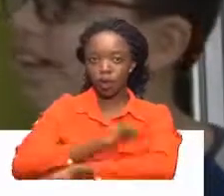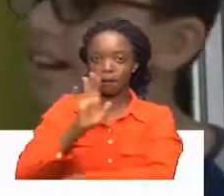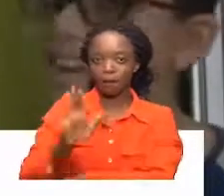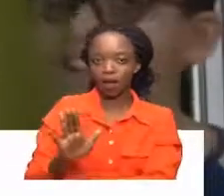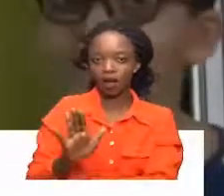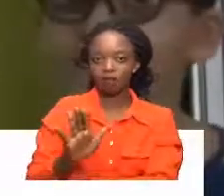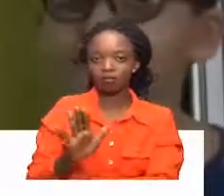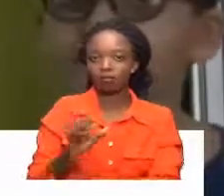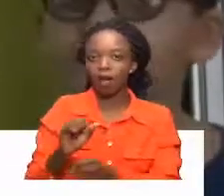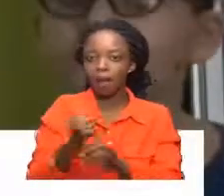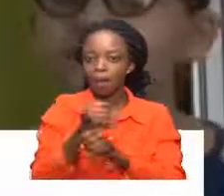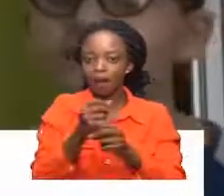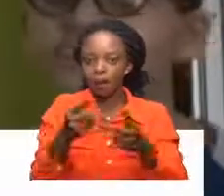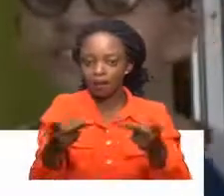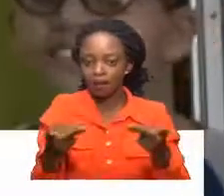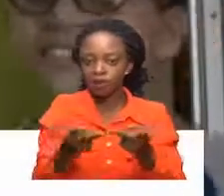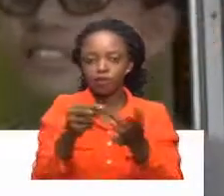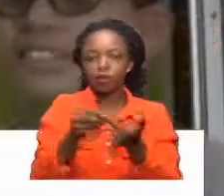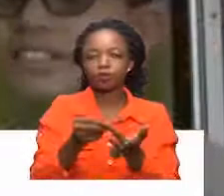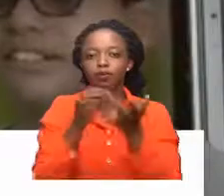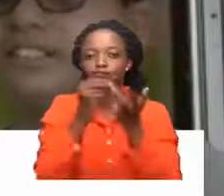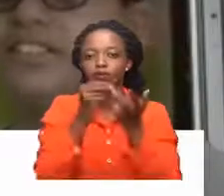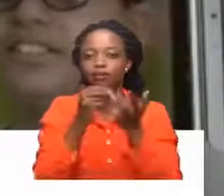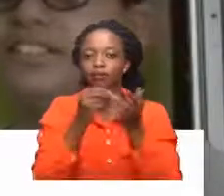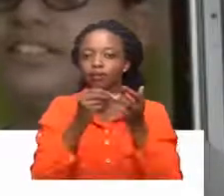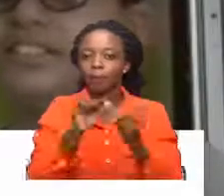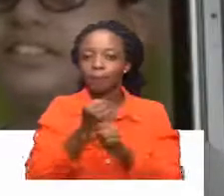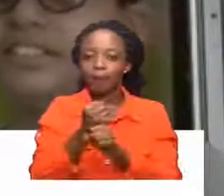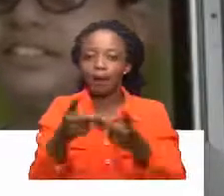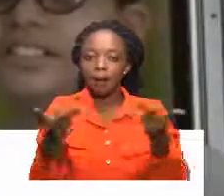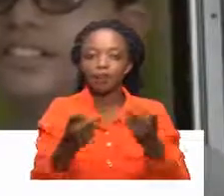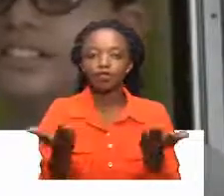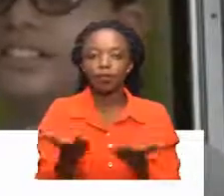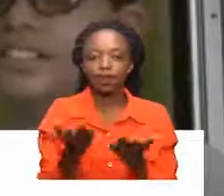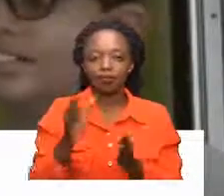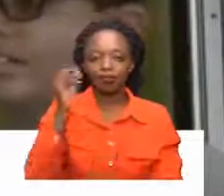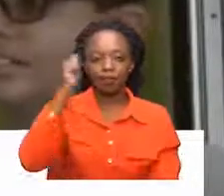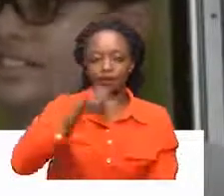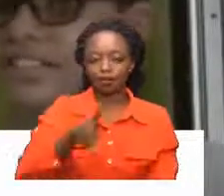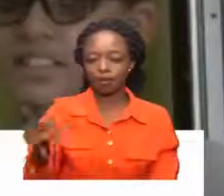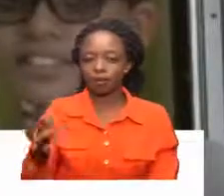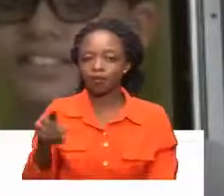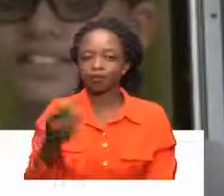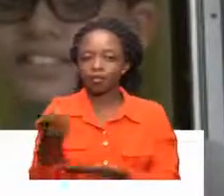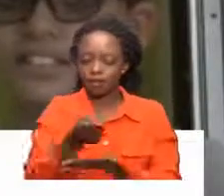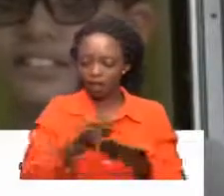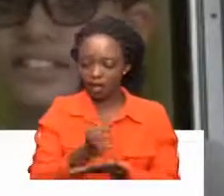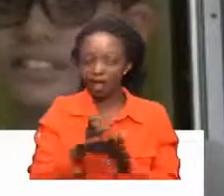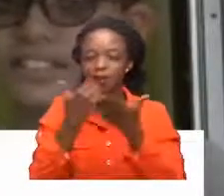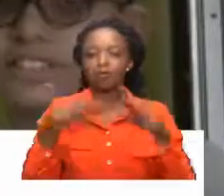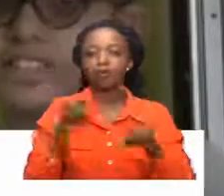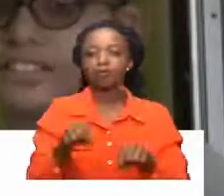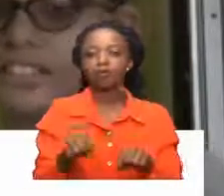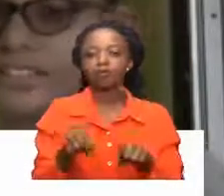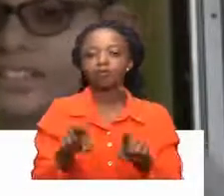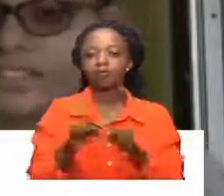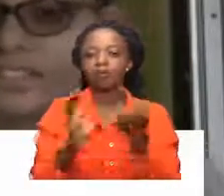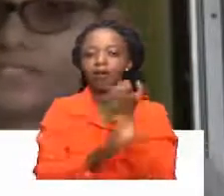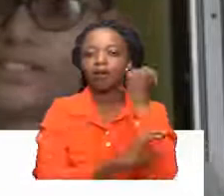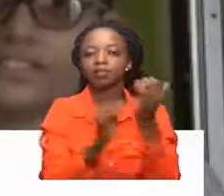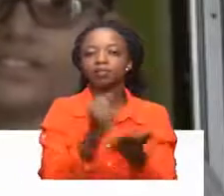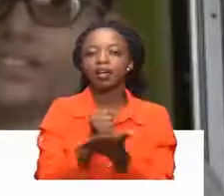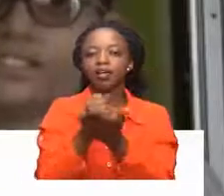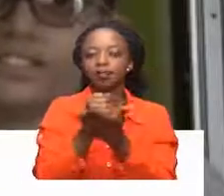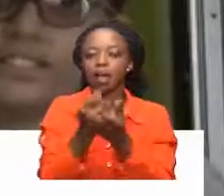ikawekea mahali maalum na kuhakikisha wametengeneza app hizi zitakazowasaidia pamoja na kusaidia ulimwengu katika